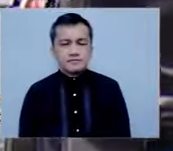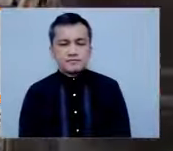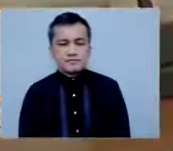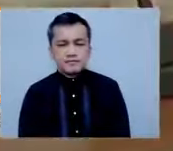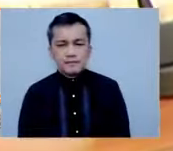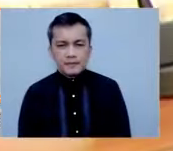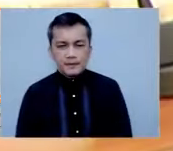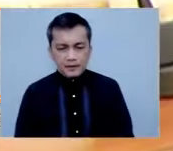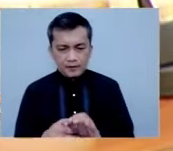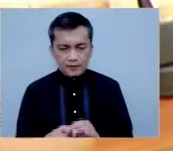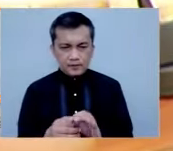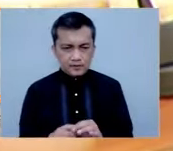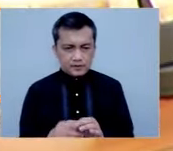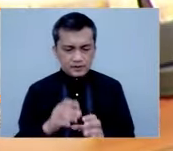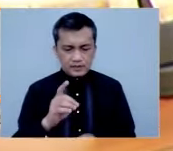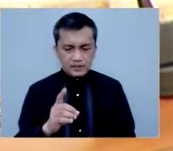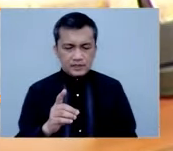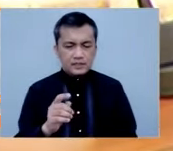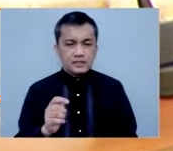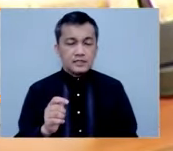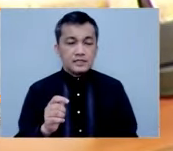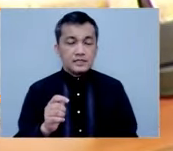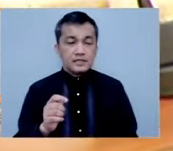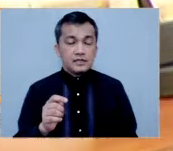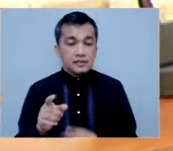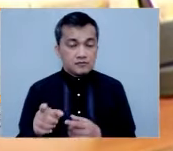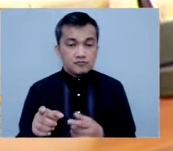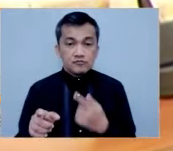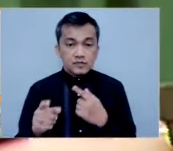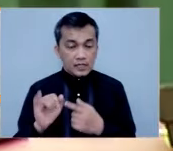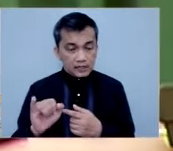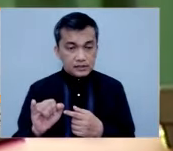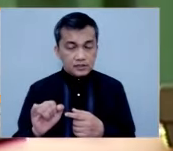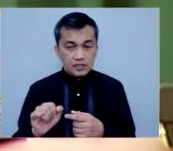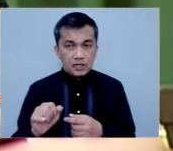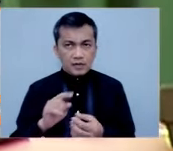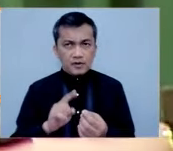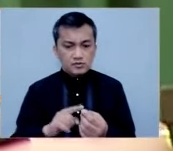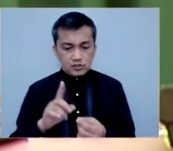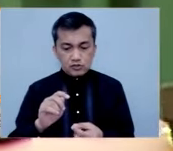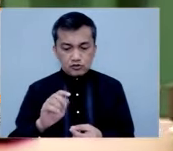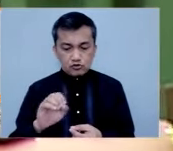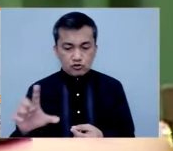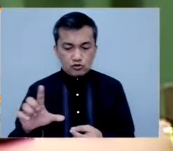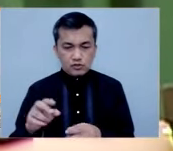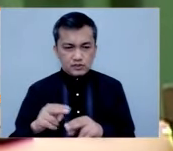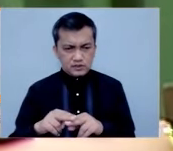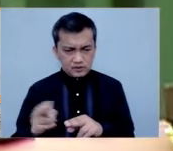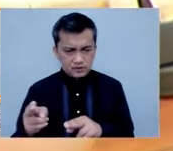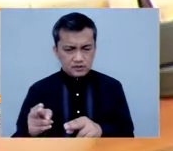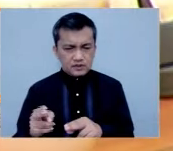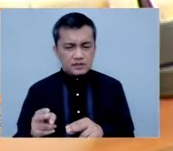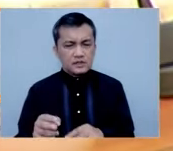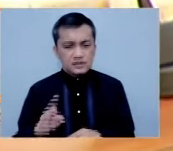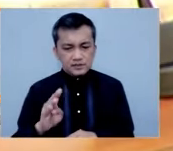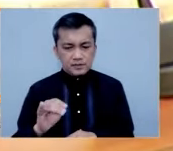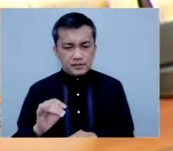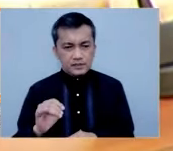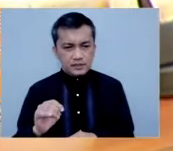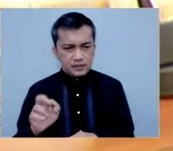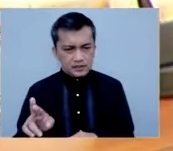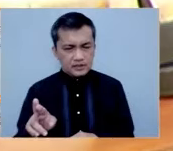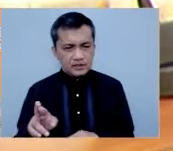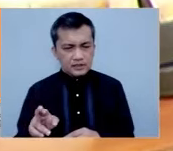with DTR, with the Toll Regulatory Board regarding this proposed discount, as well as the DOF and the BIR, at saka po